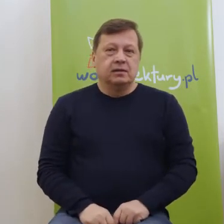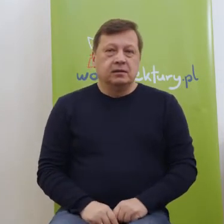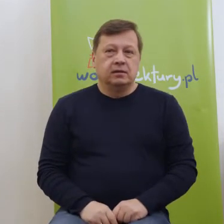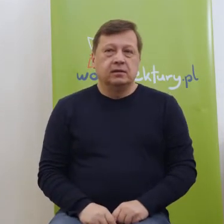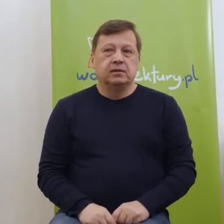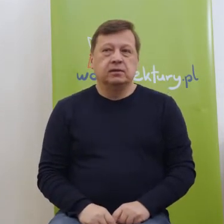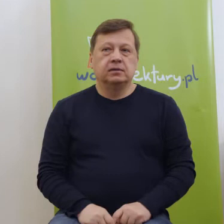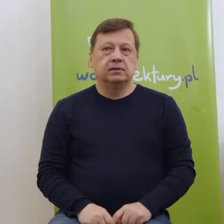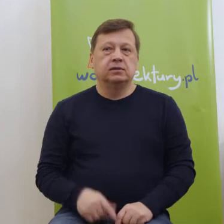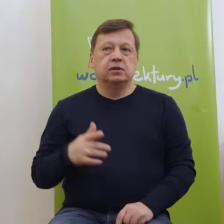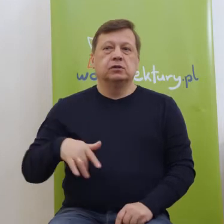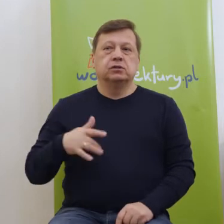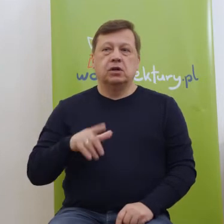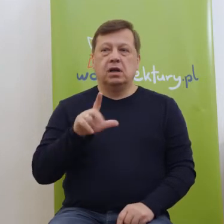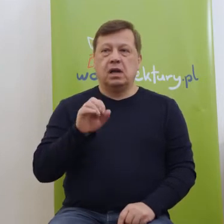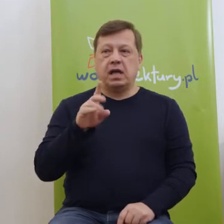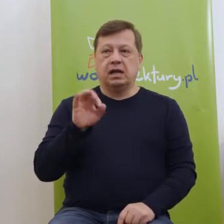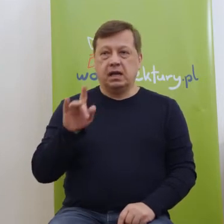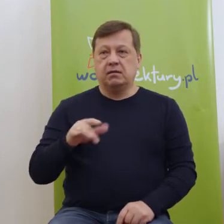księżniczka Leja z tymi preclami, co tam.